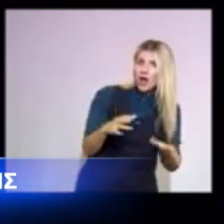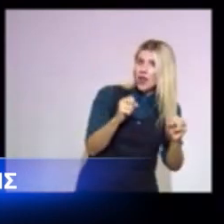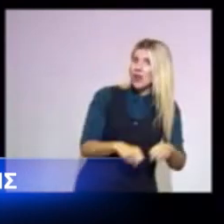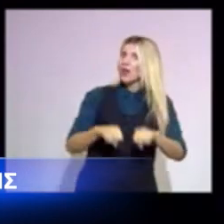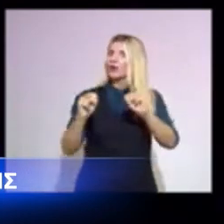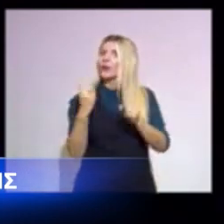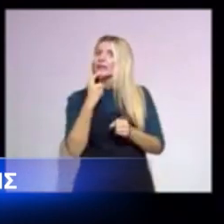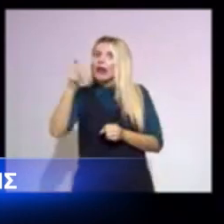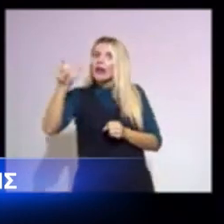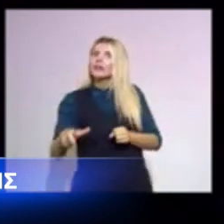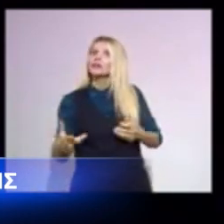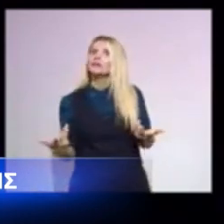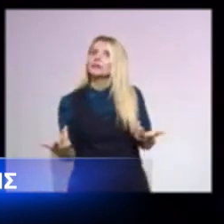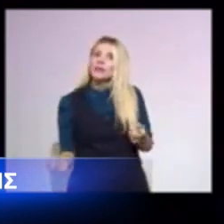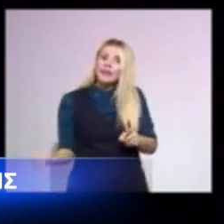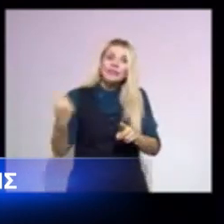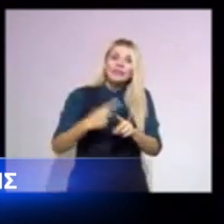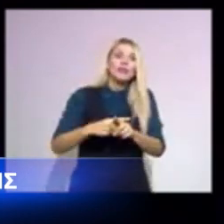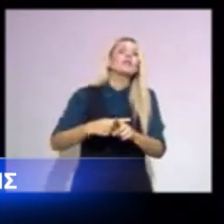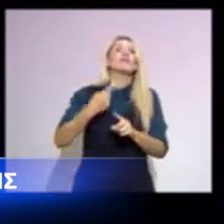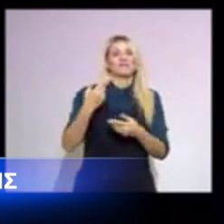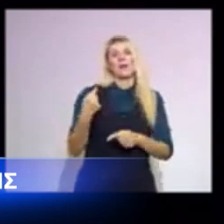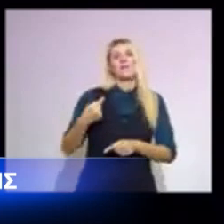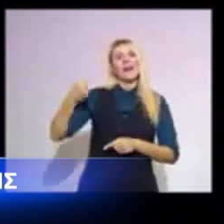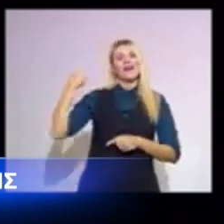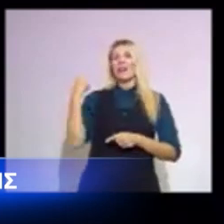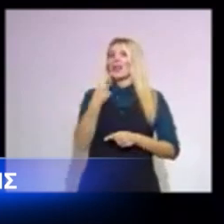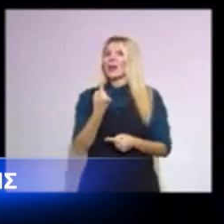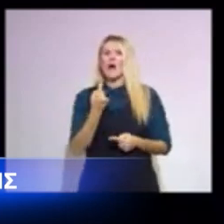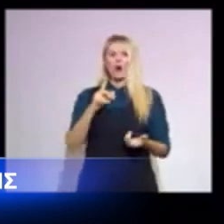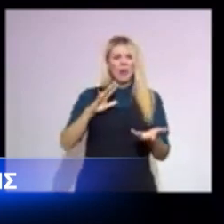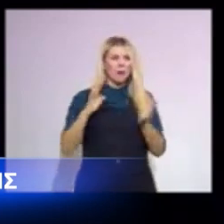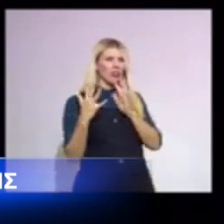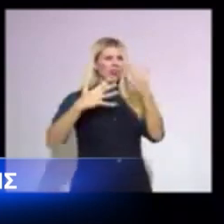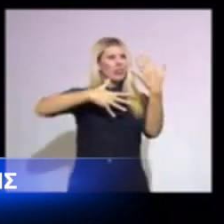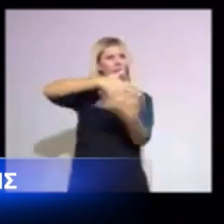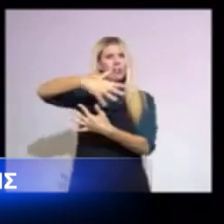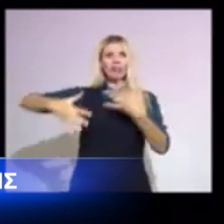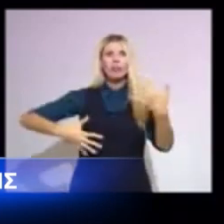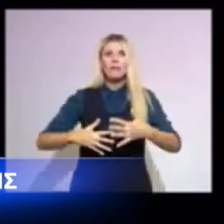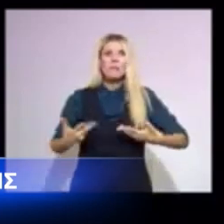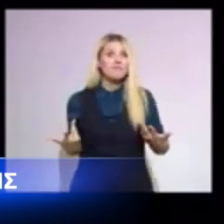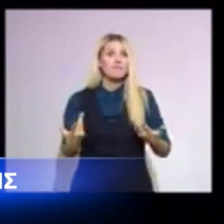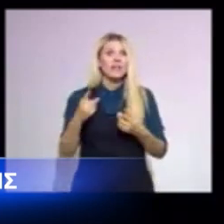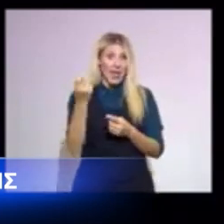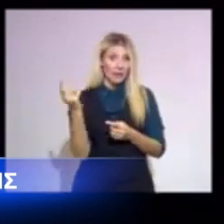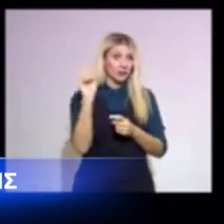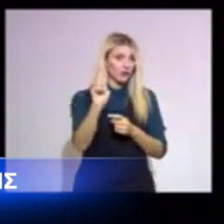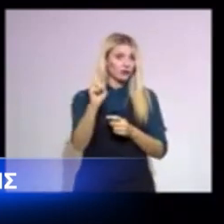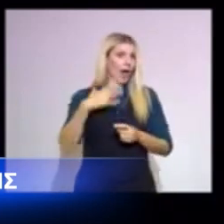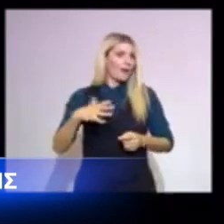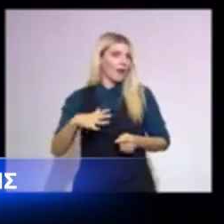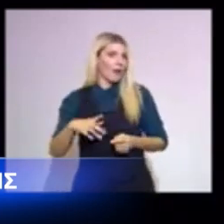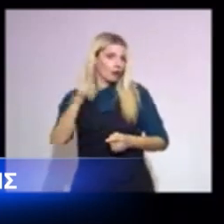Και αν επιμένει στα περί εκτροπής που είχε μιλήσει την προηγούμενη εβδομάδα, τίθεται ζήτημα συμμετοχής του στην εκλογική διαδικασία για ανάδειξη